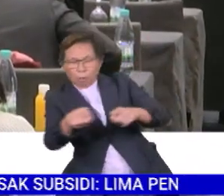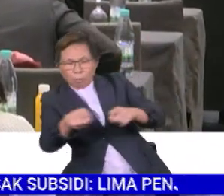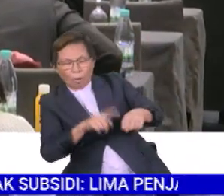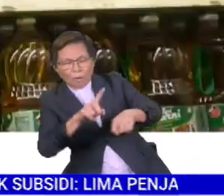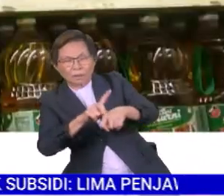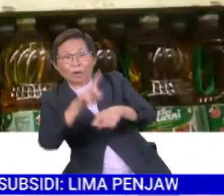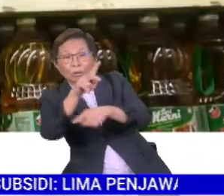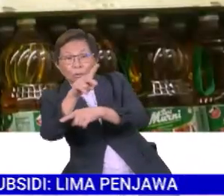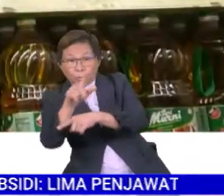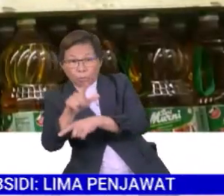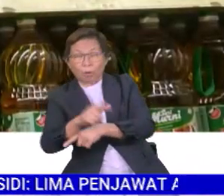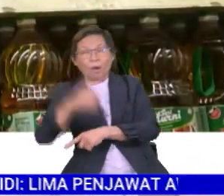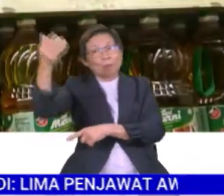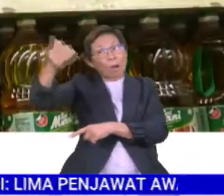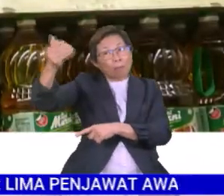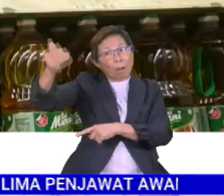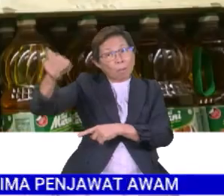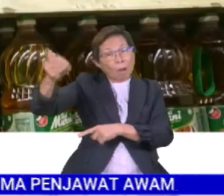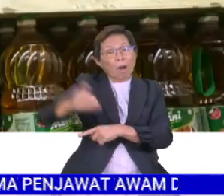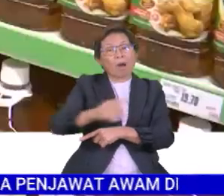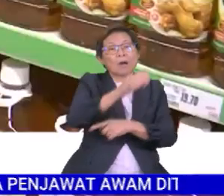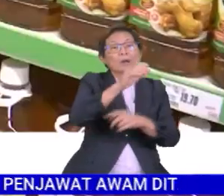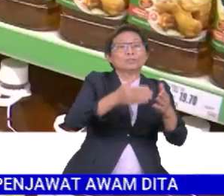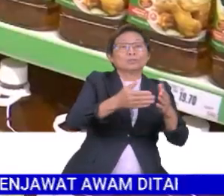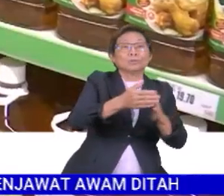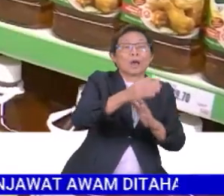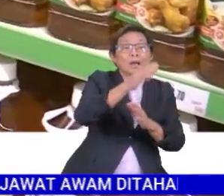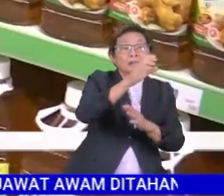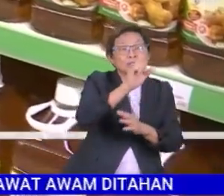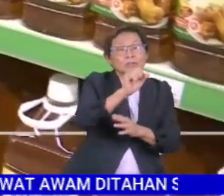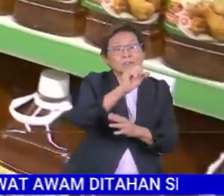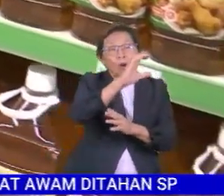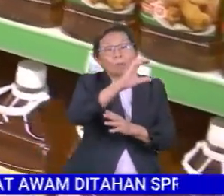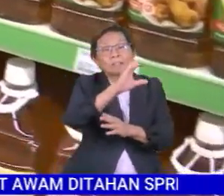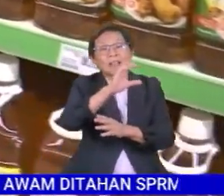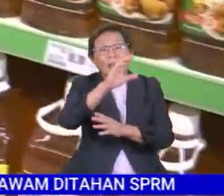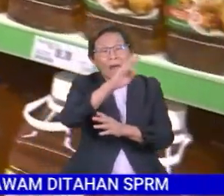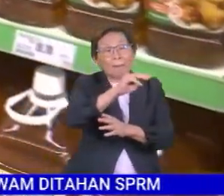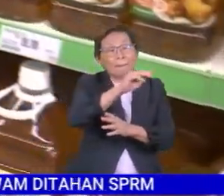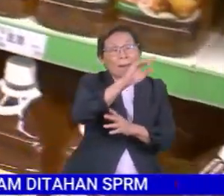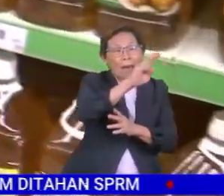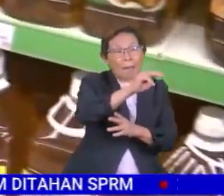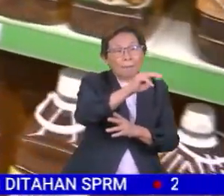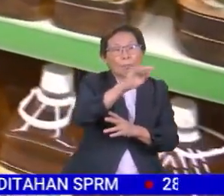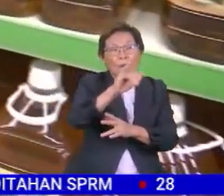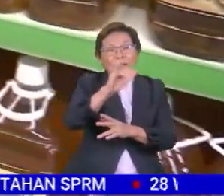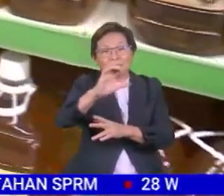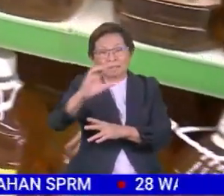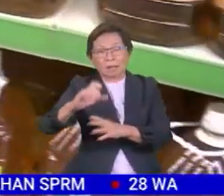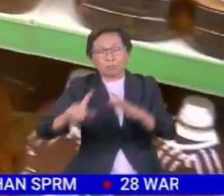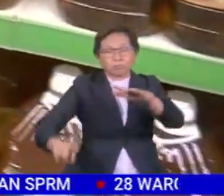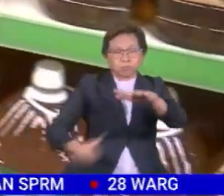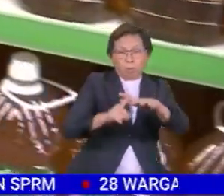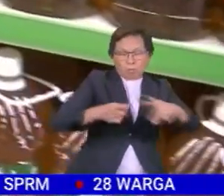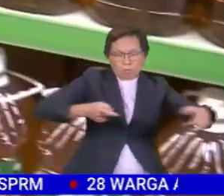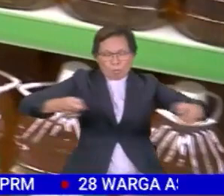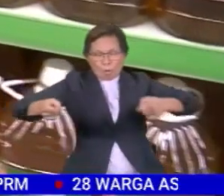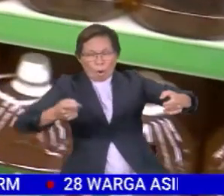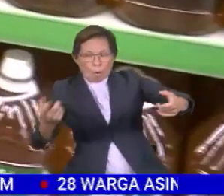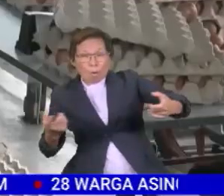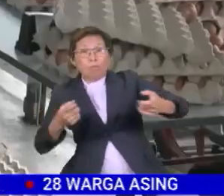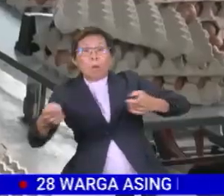di Ibu Negara. Ujarnya, Suruhanjaya Persaingan Malaysia MYCC akan fokus mewujudkan penguatkuasaan kawalan